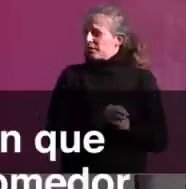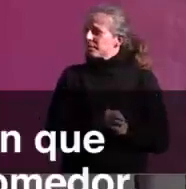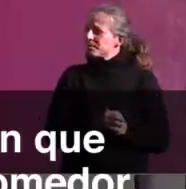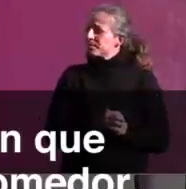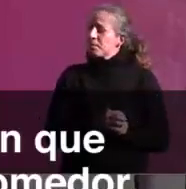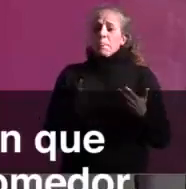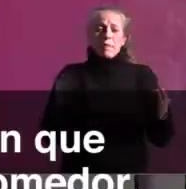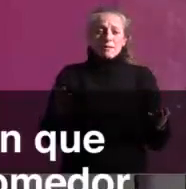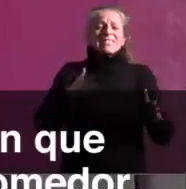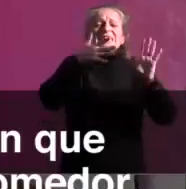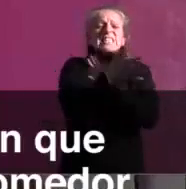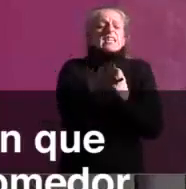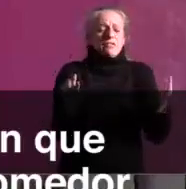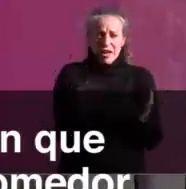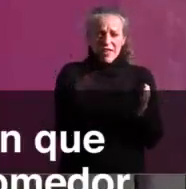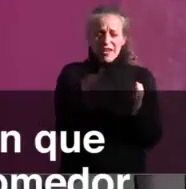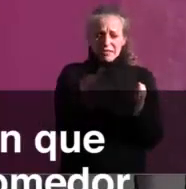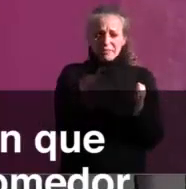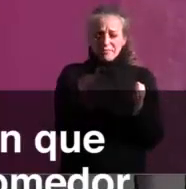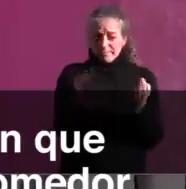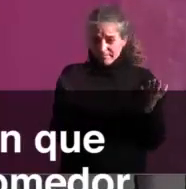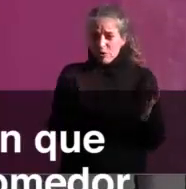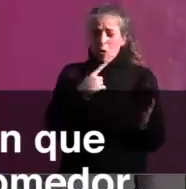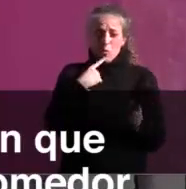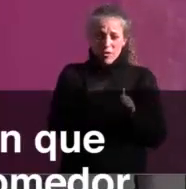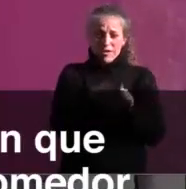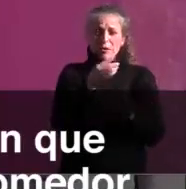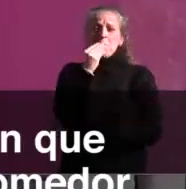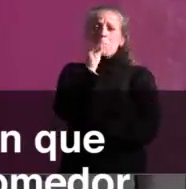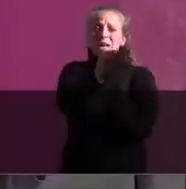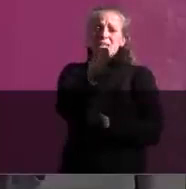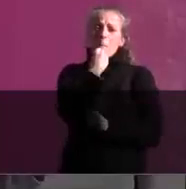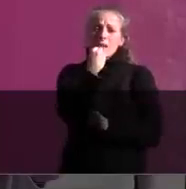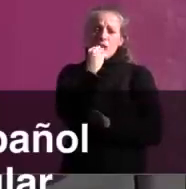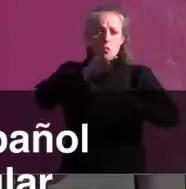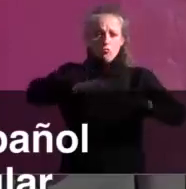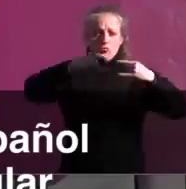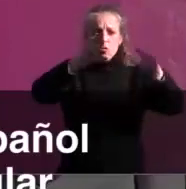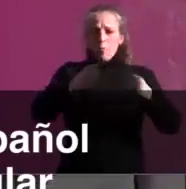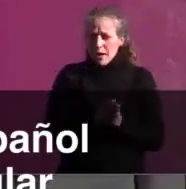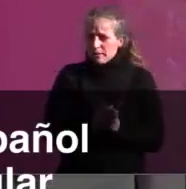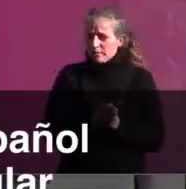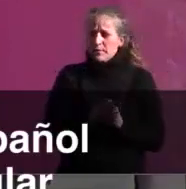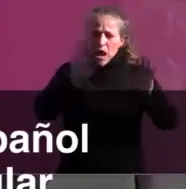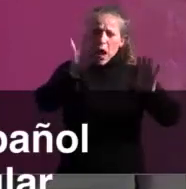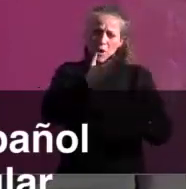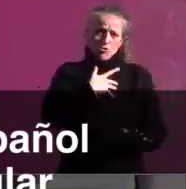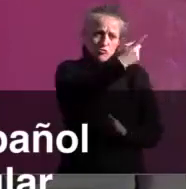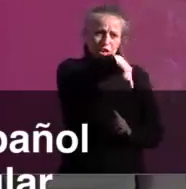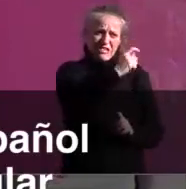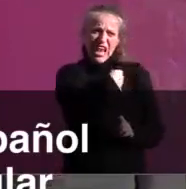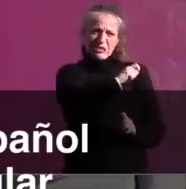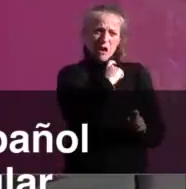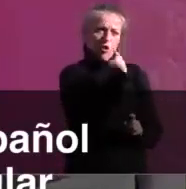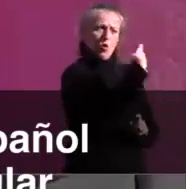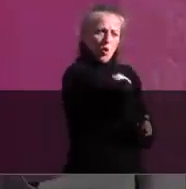I això en què es concreta? Per exemple, en què pràcticament hem duplicat les beques menjador. I nosaltres també tenim l'estat espanyol en contra i el govern